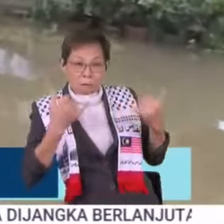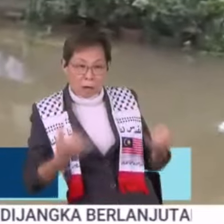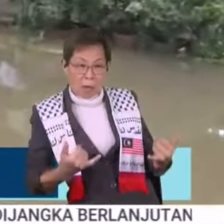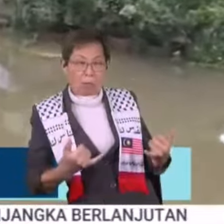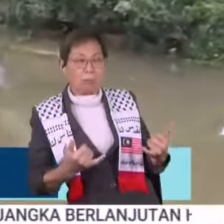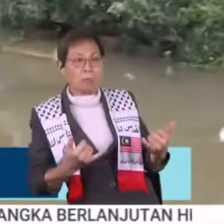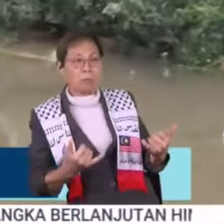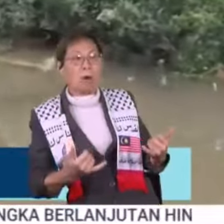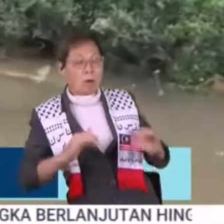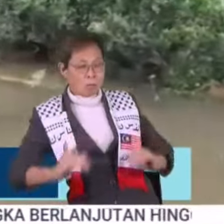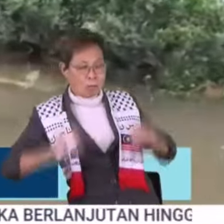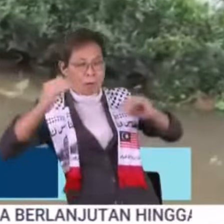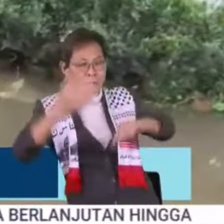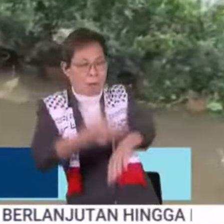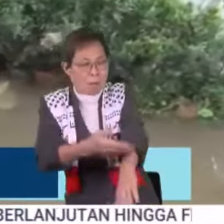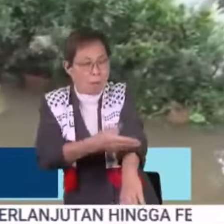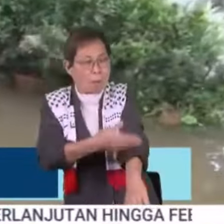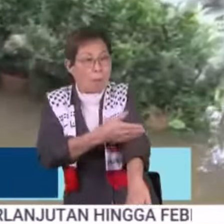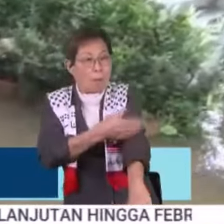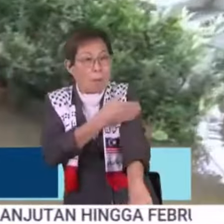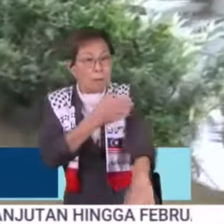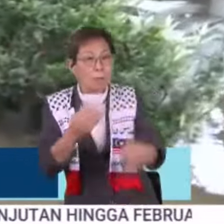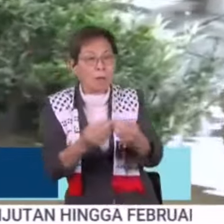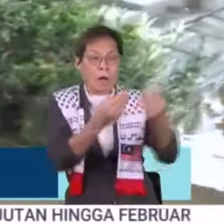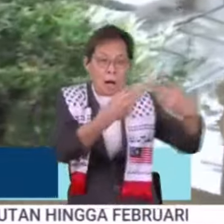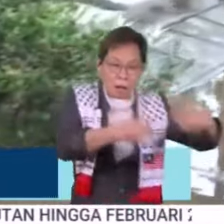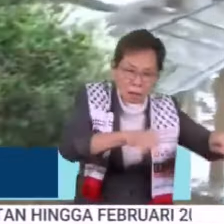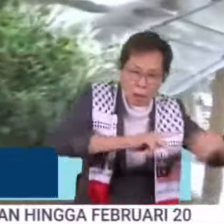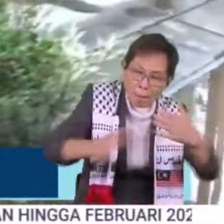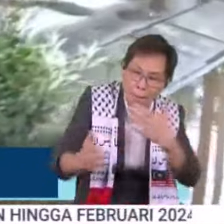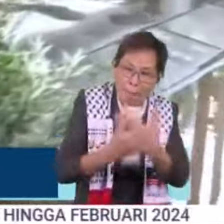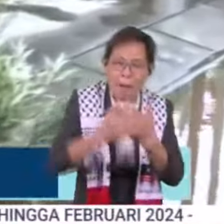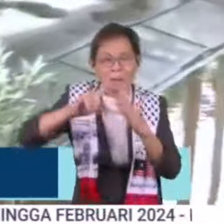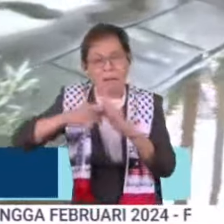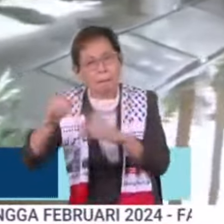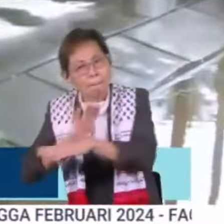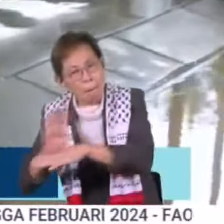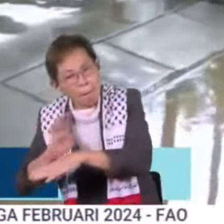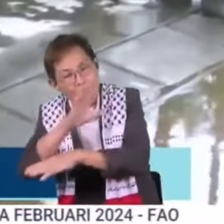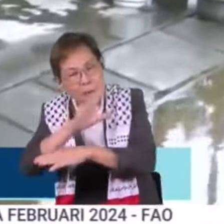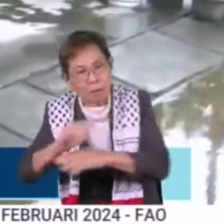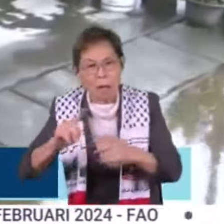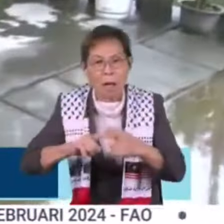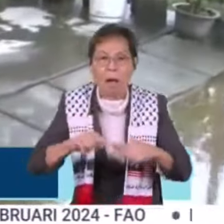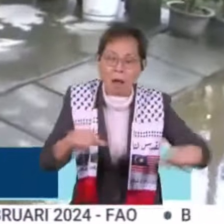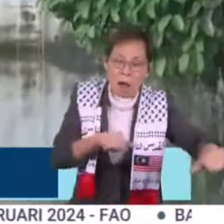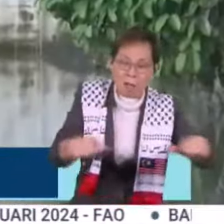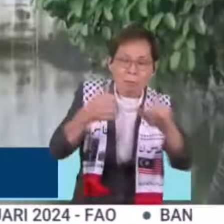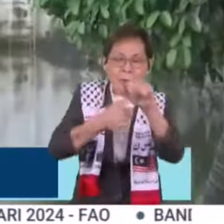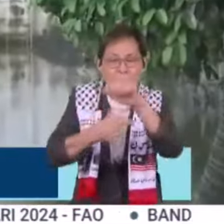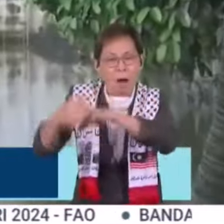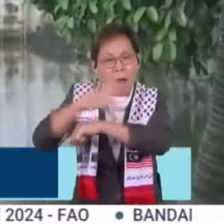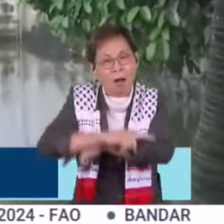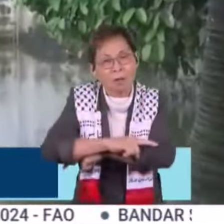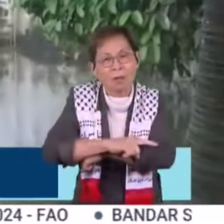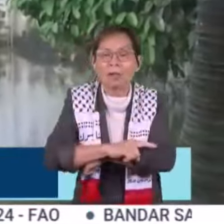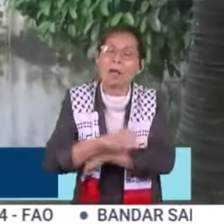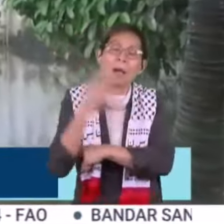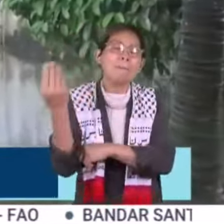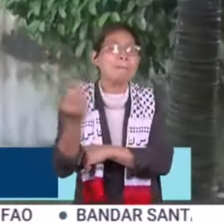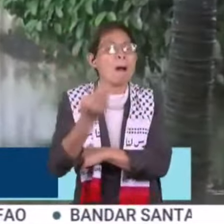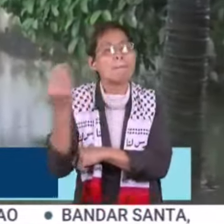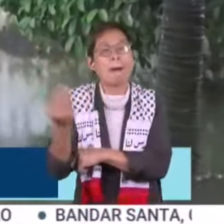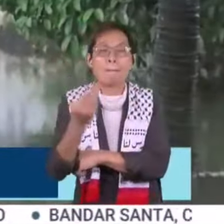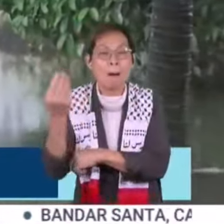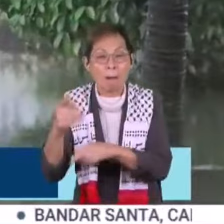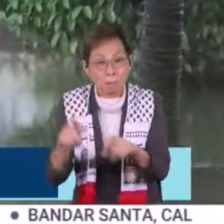boleh dikatakan fasa pemulihan dengan kedai-kedai kembali beroperasi dengan aktiviti harian juga berjalan seperti